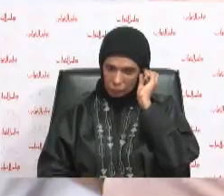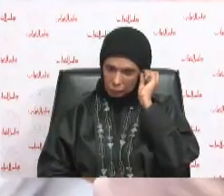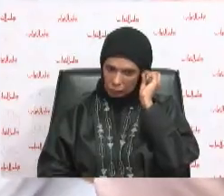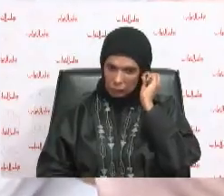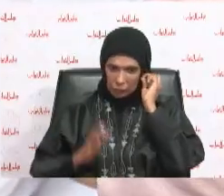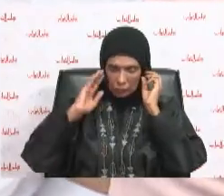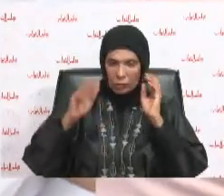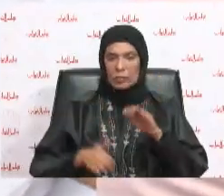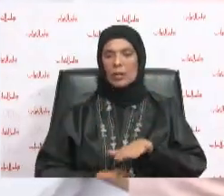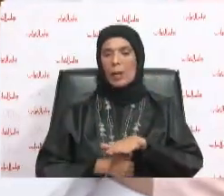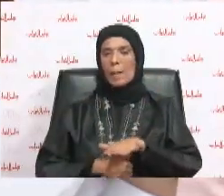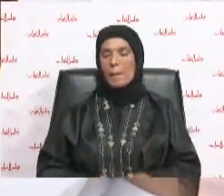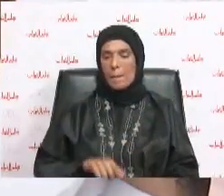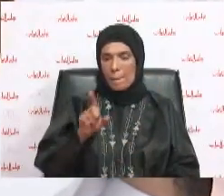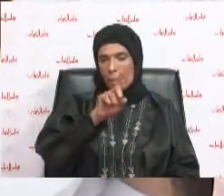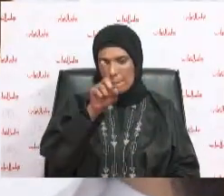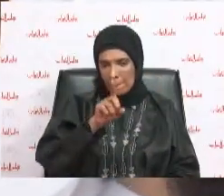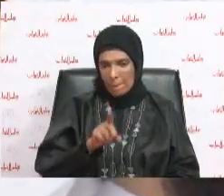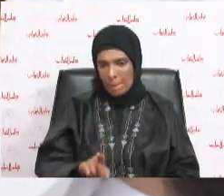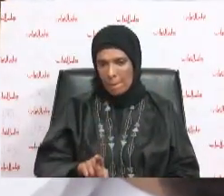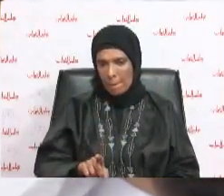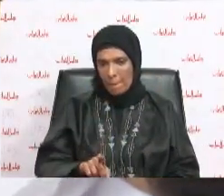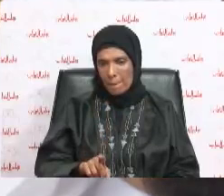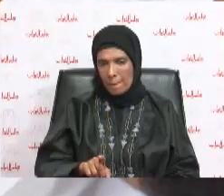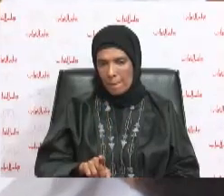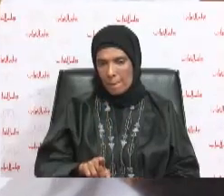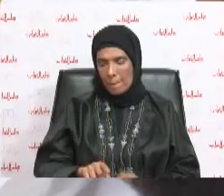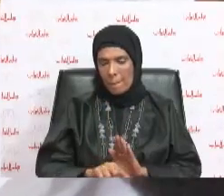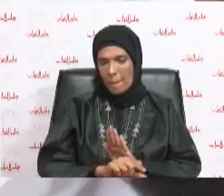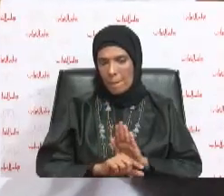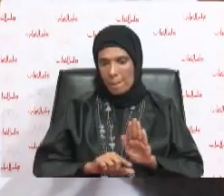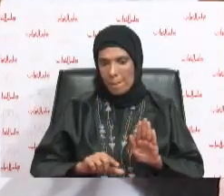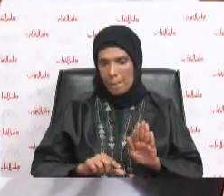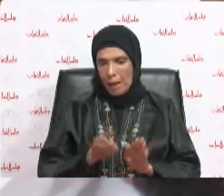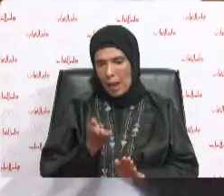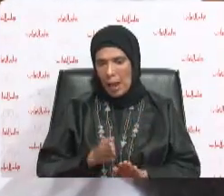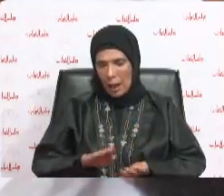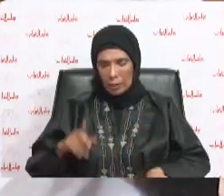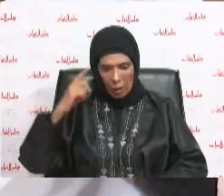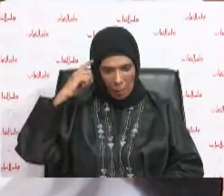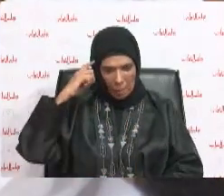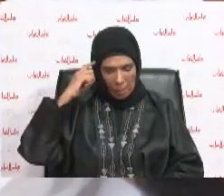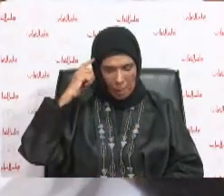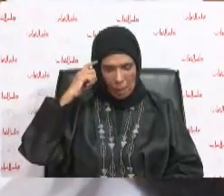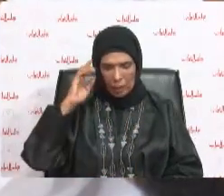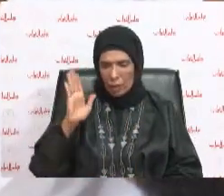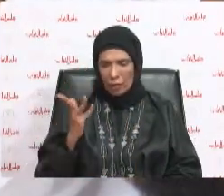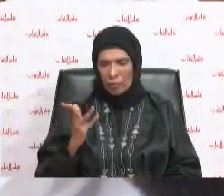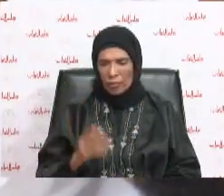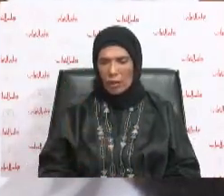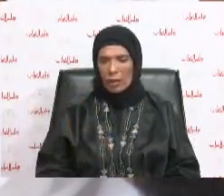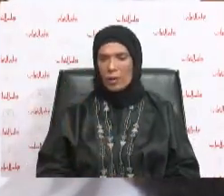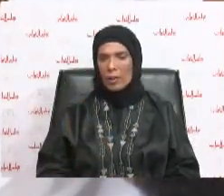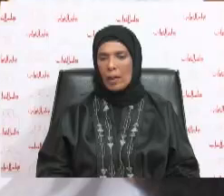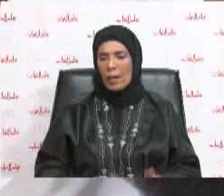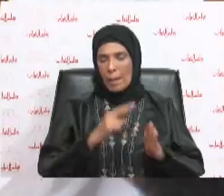معالي الرئيس. معالي الرئيس، أنا عندي استفسار على المادة 13 أحكام التعرفة، إذا يوضحها لسعادة الوزير.